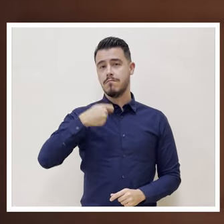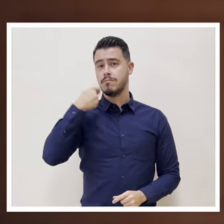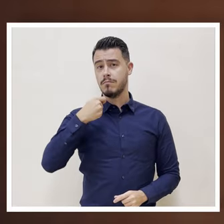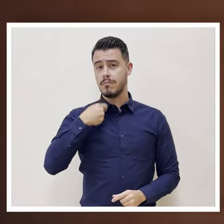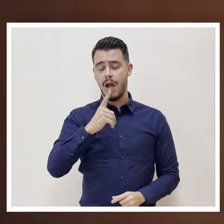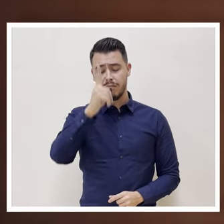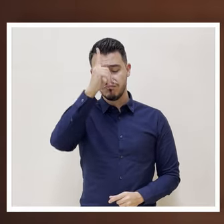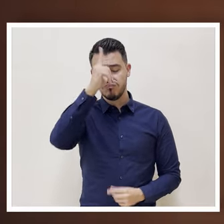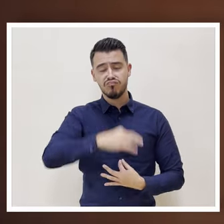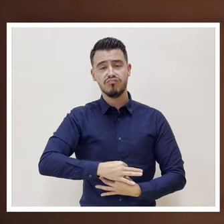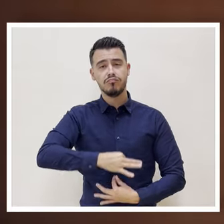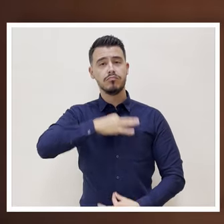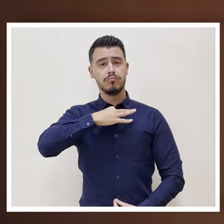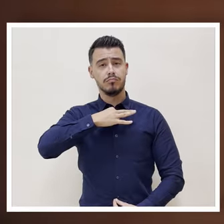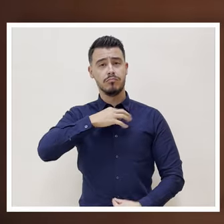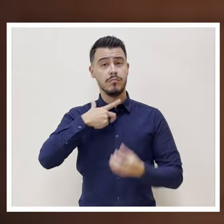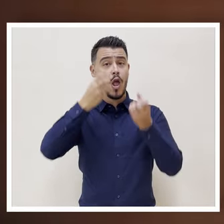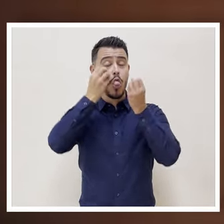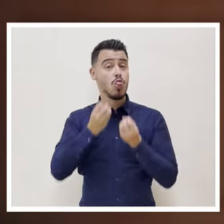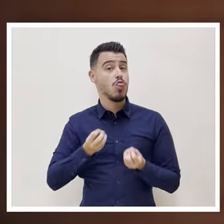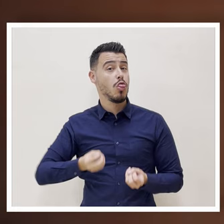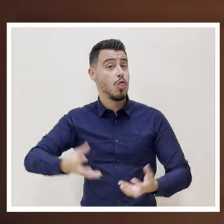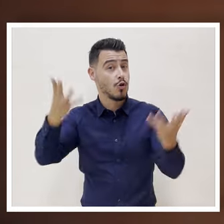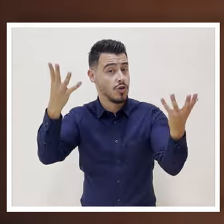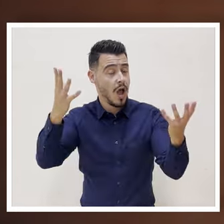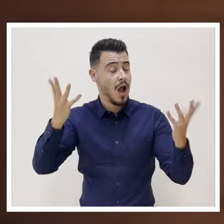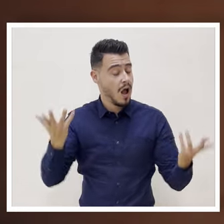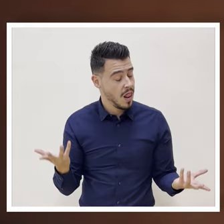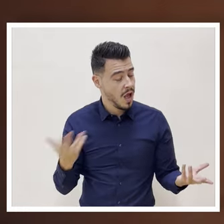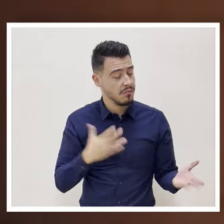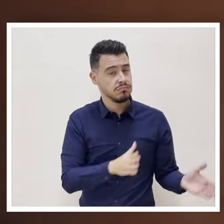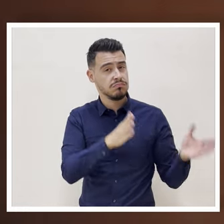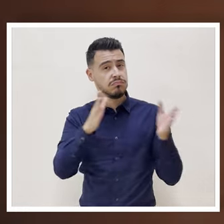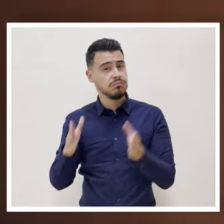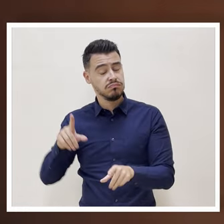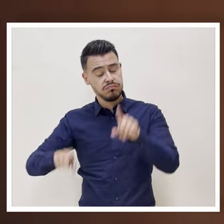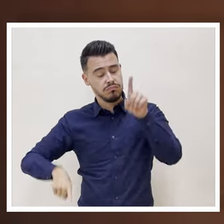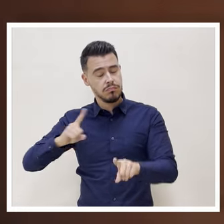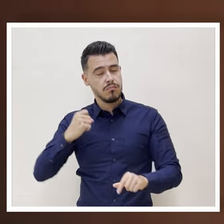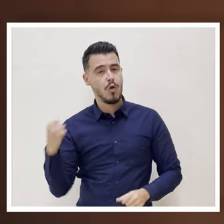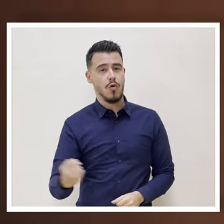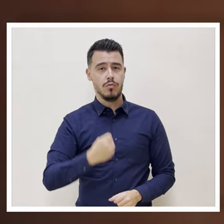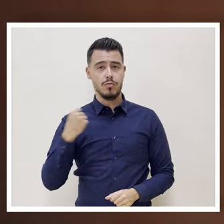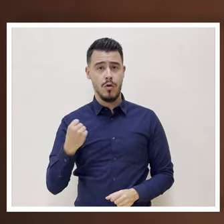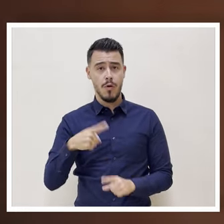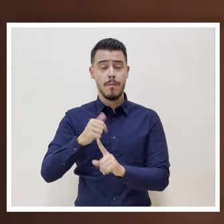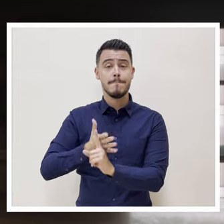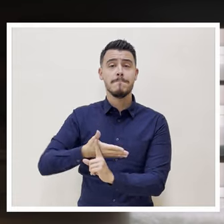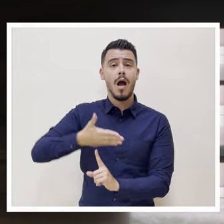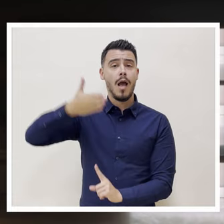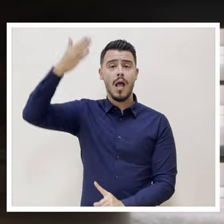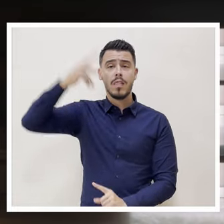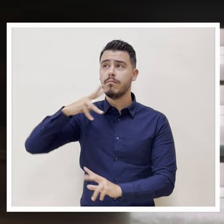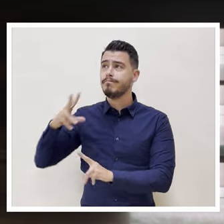μητέρα, μεγαλόψυχη και αξιοπρεπής, τόσο σε στιγμές δόξας, όσο και σε στιγμές πόνου.